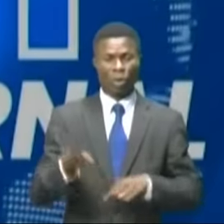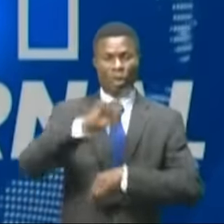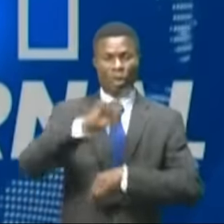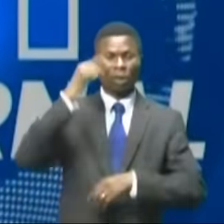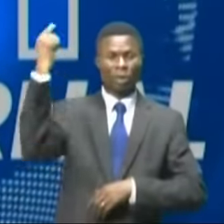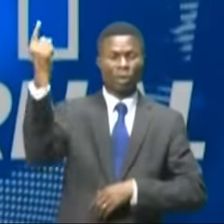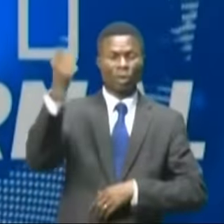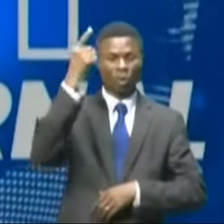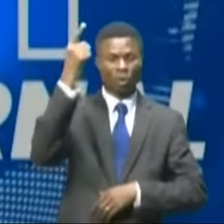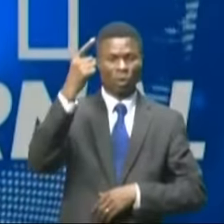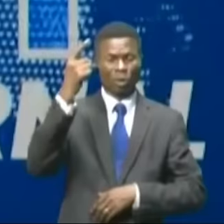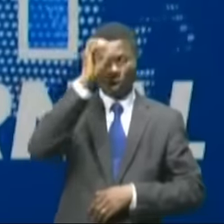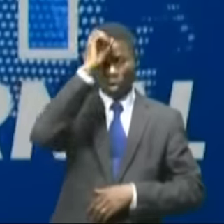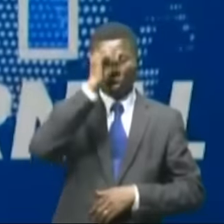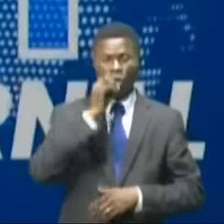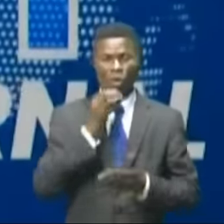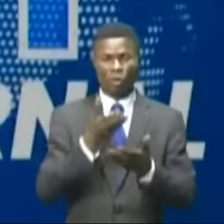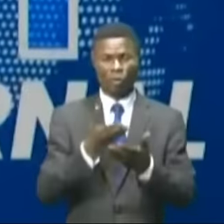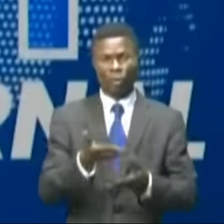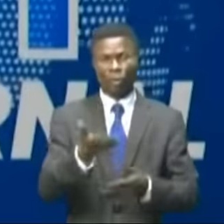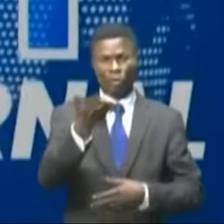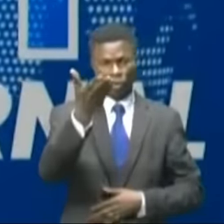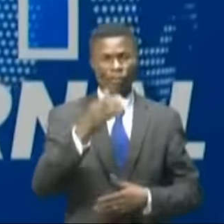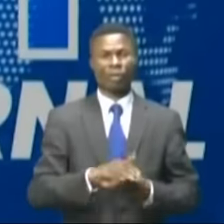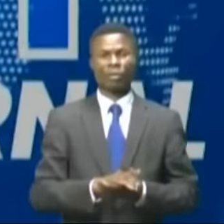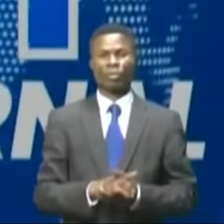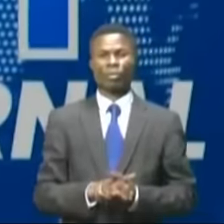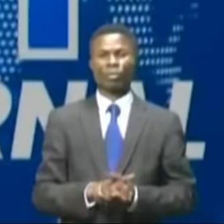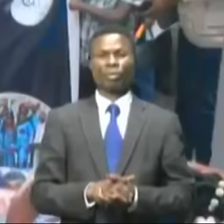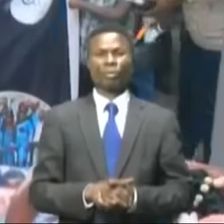mondiale des orphelins. Suivez ce reportage.